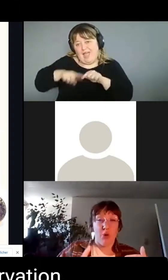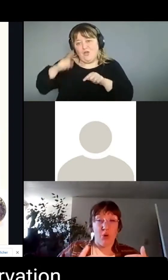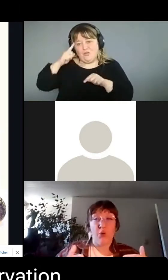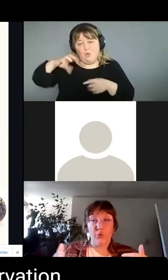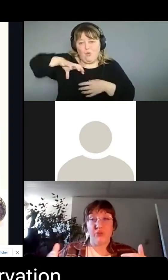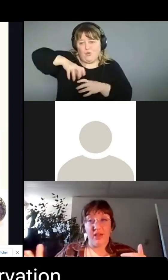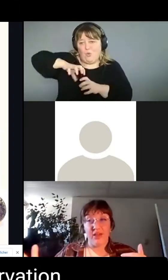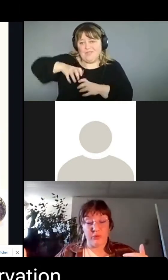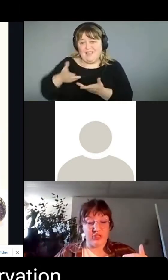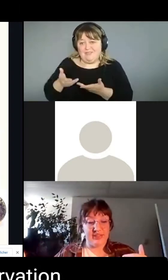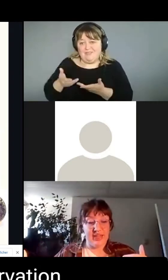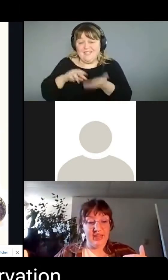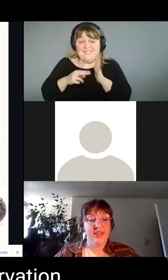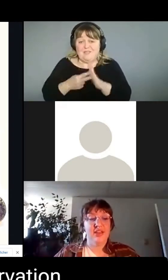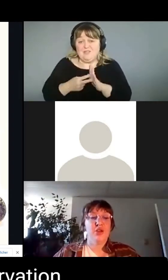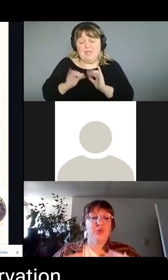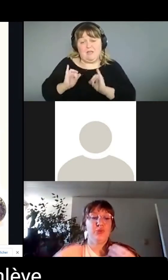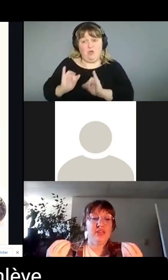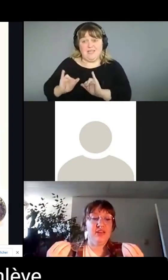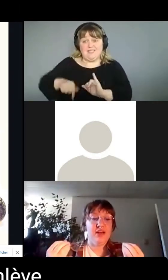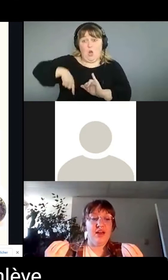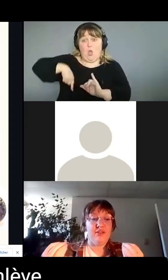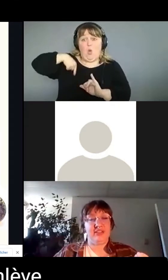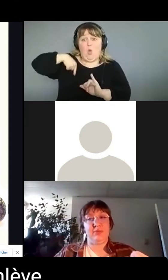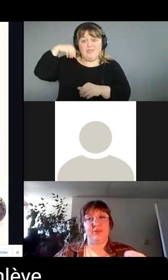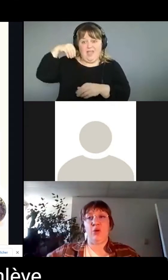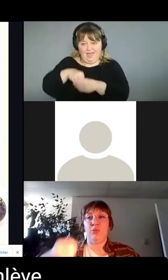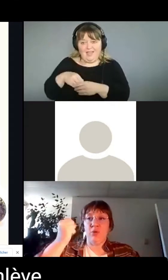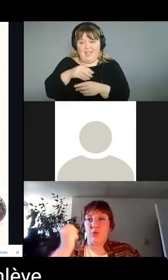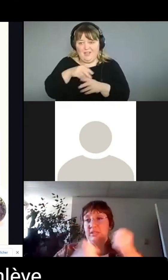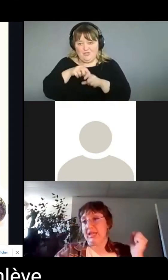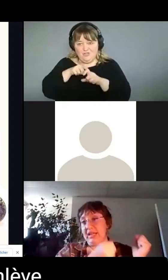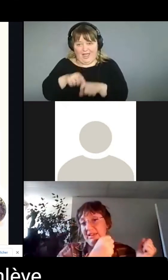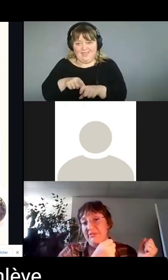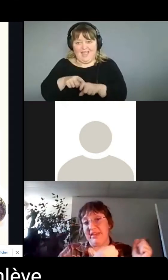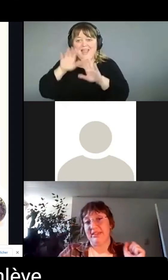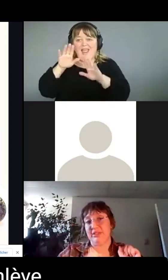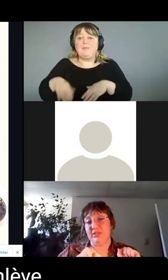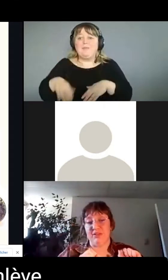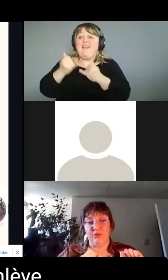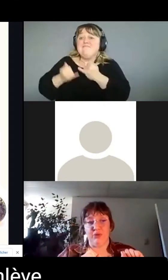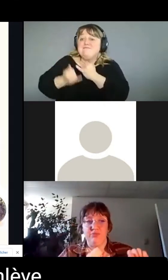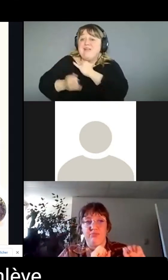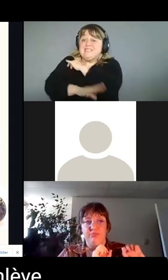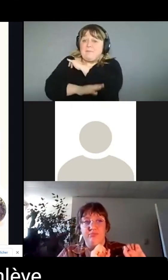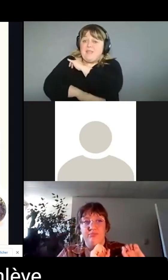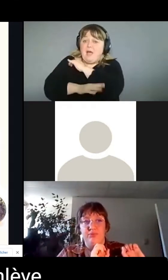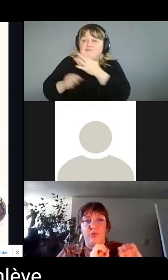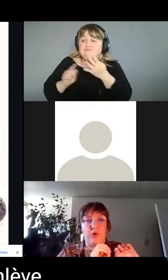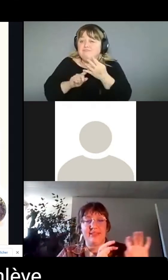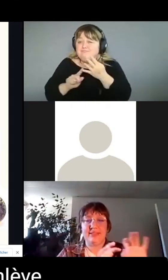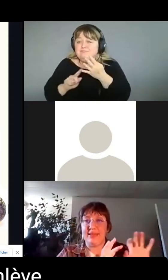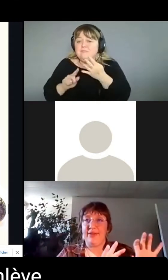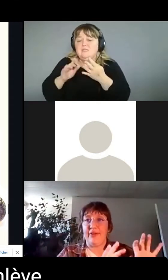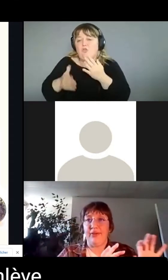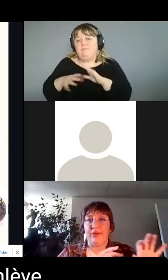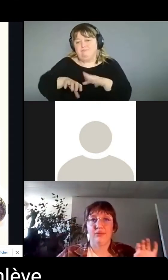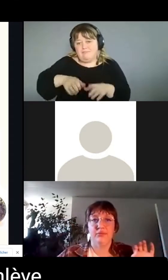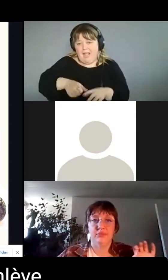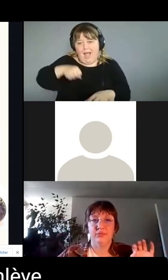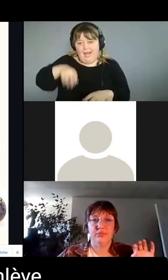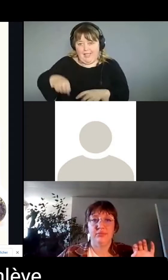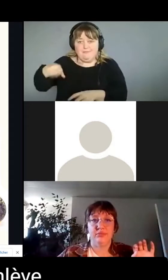rester longtemps au jardin. Puis, en fin septembre, on les enlève et ça va pouvoir rester,